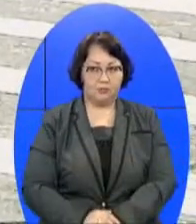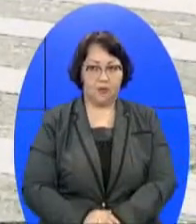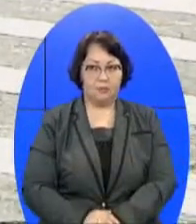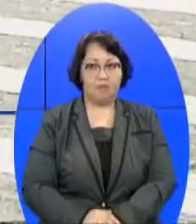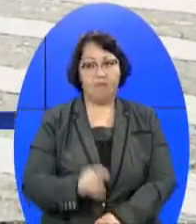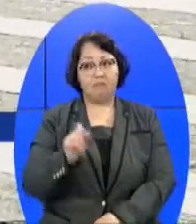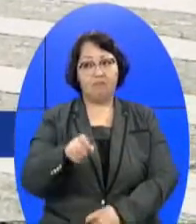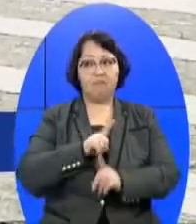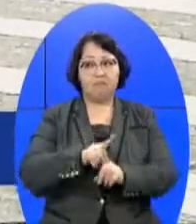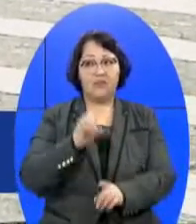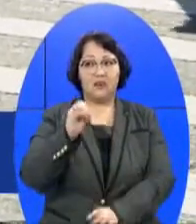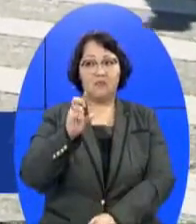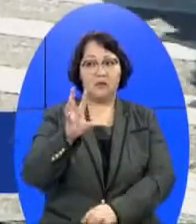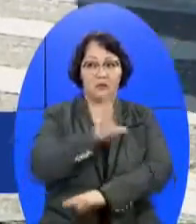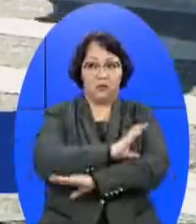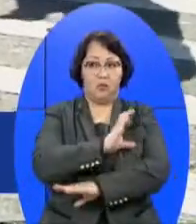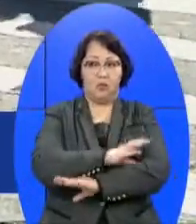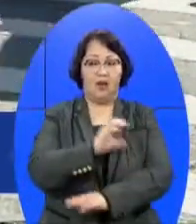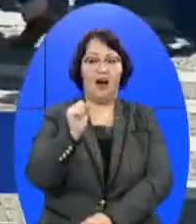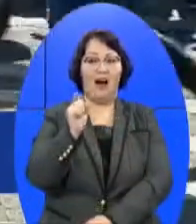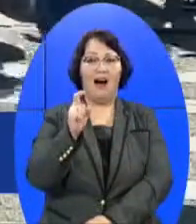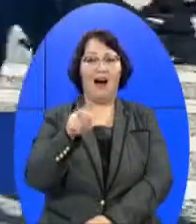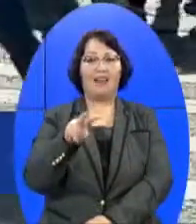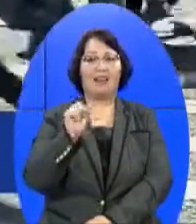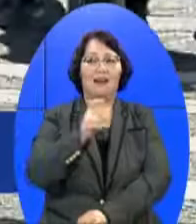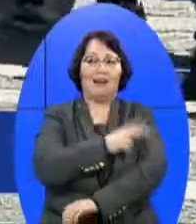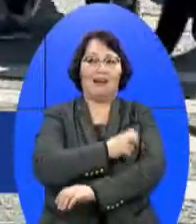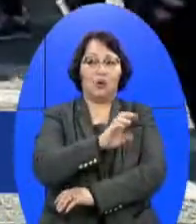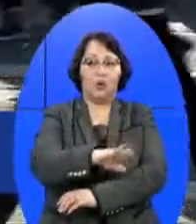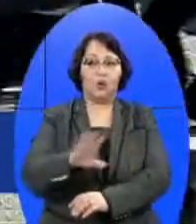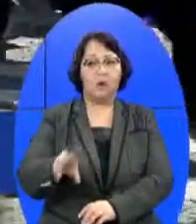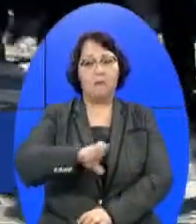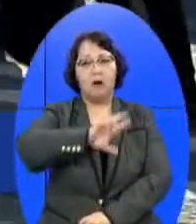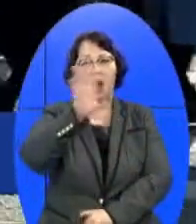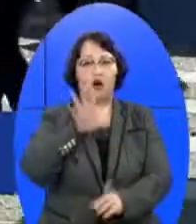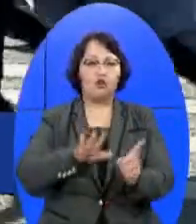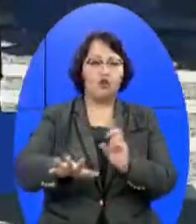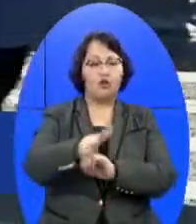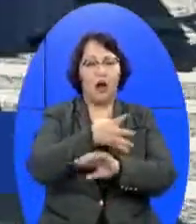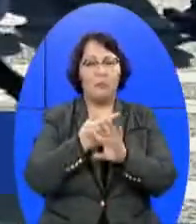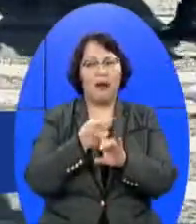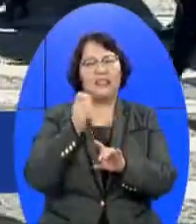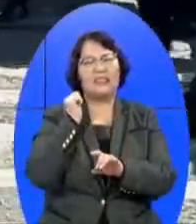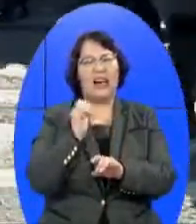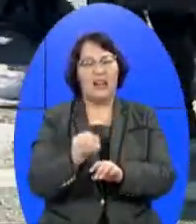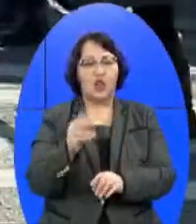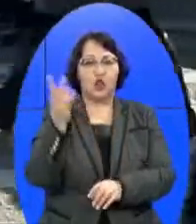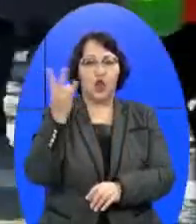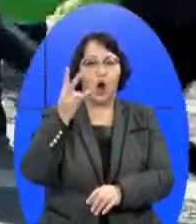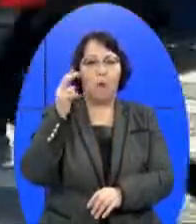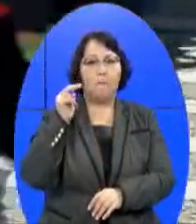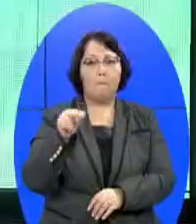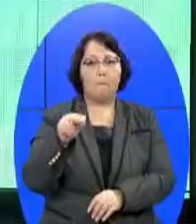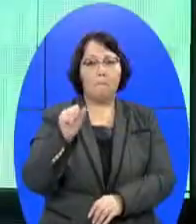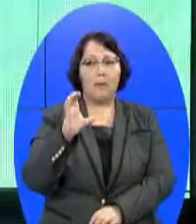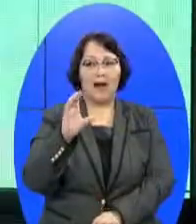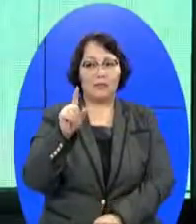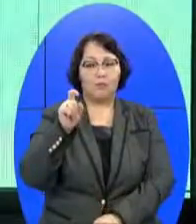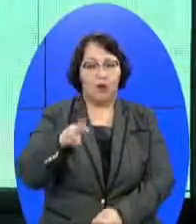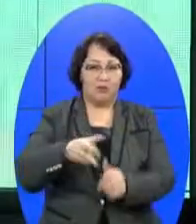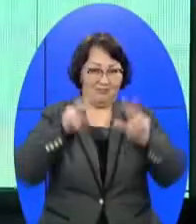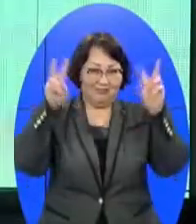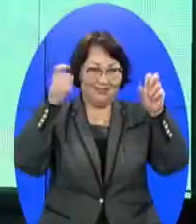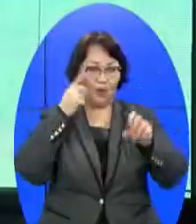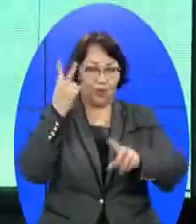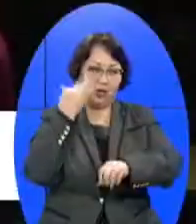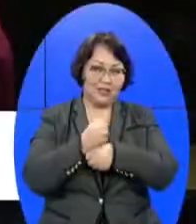Энэ хүрээнд ерөнхий боловсролын сургуулийн анхлах ангийн сурагчдад байгаль орчны боловсрол олгох ногоон паспорт айныг зохион байгуулж 600 орчим сургуулийн